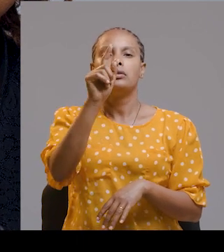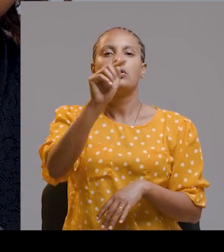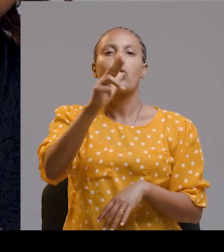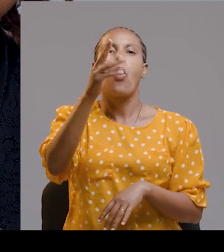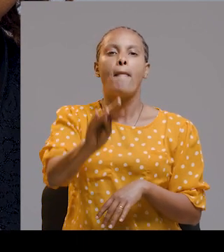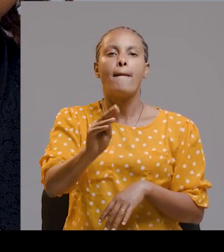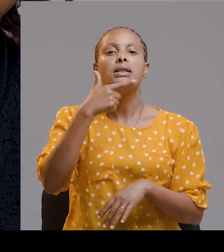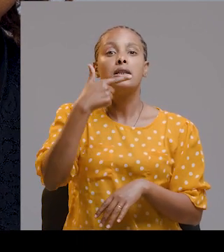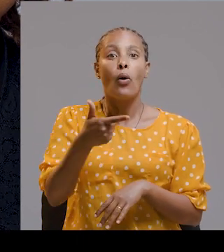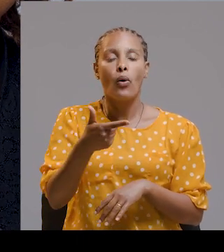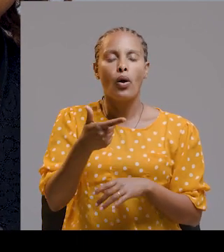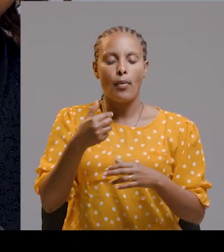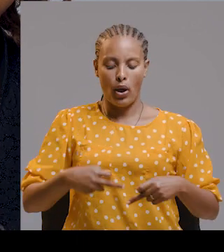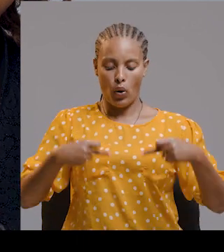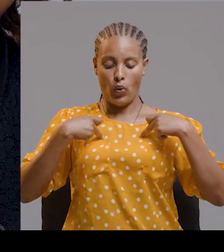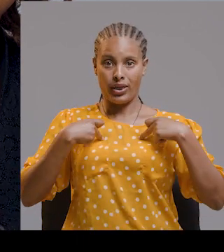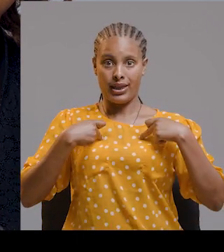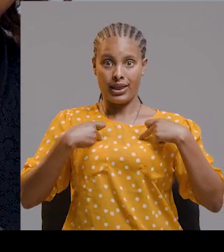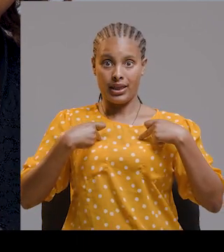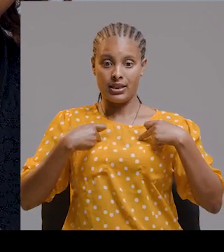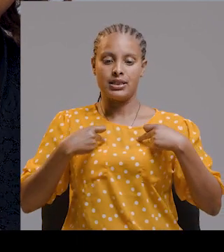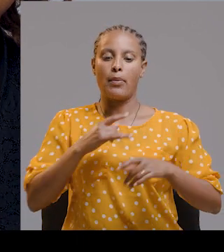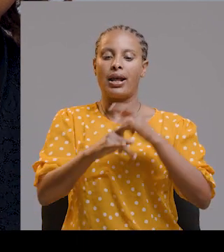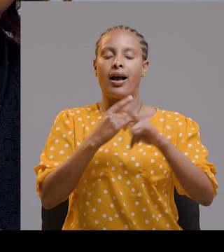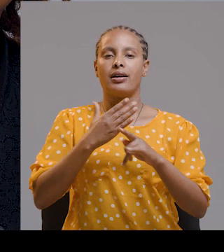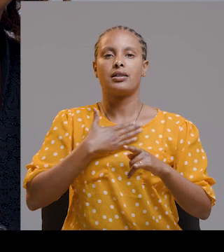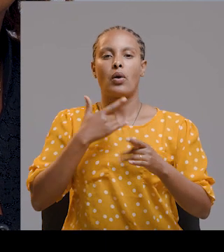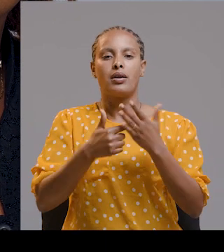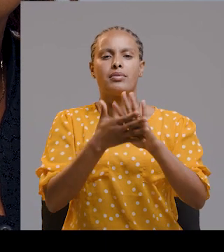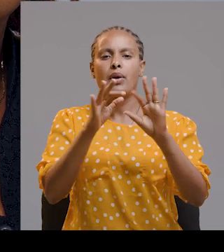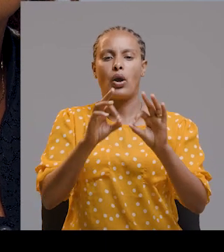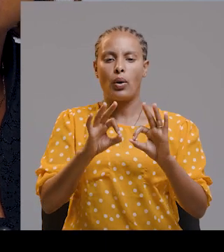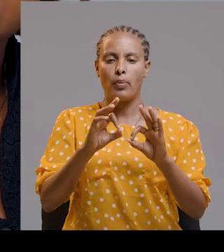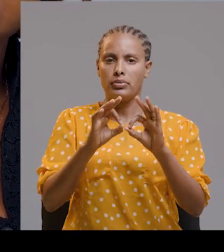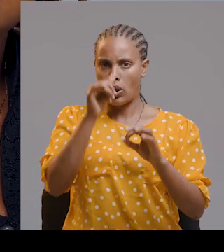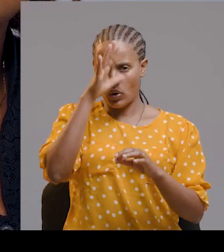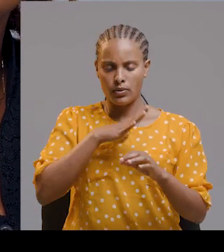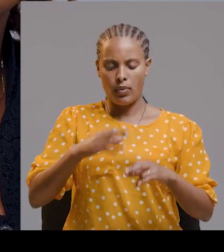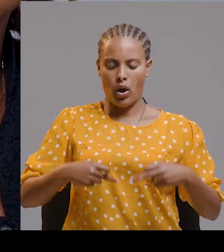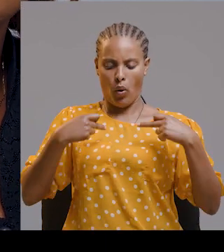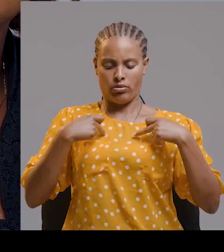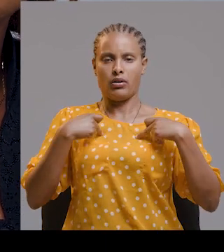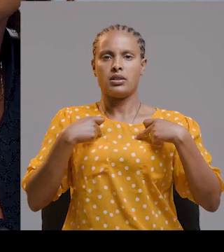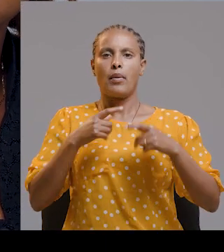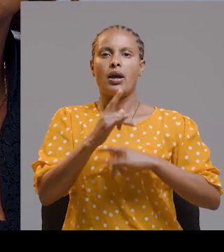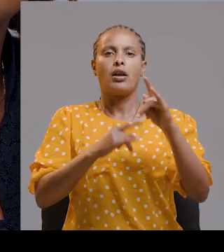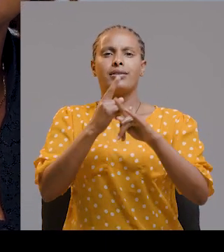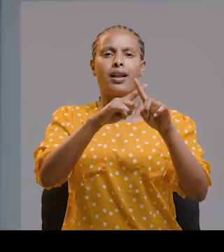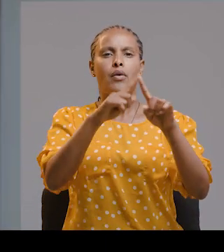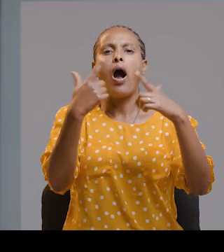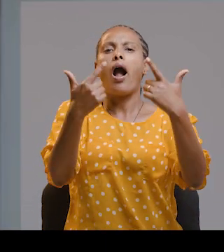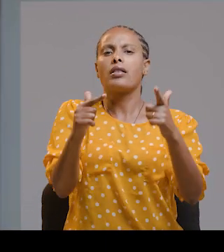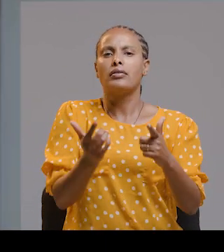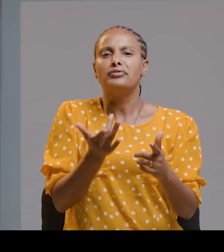مندلو نگر بهیوت زمان آچن ویم در مسواش بهیوت زمان آچو ایثلا یوایی نتیوت گذت منجوش گذت ماچوال نزیوت گذت